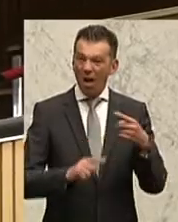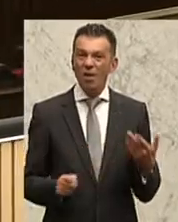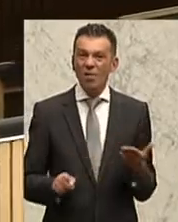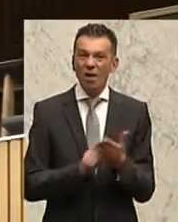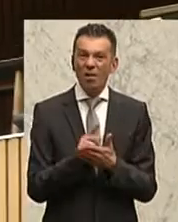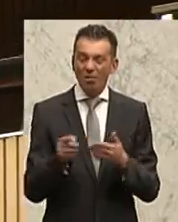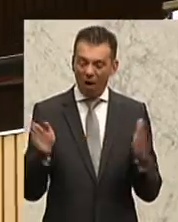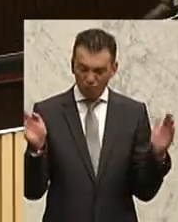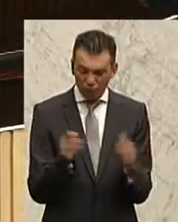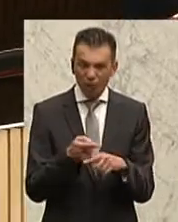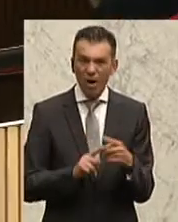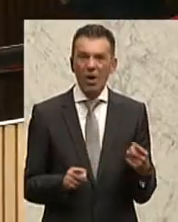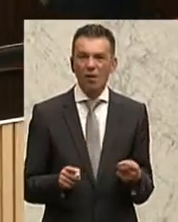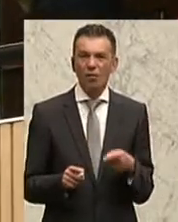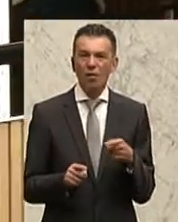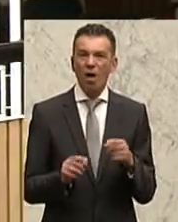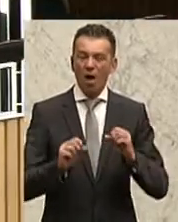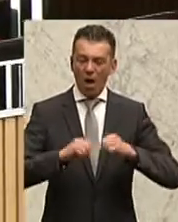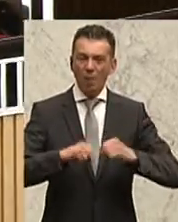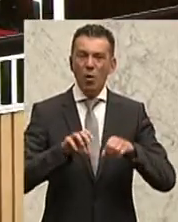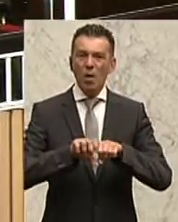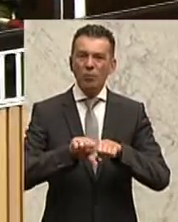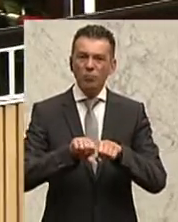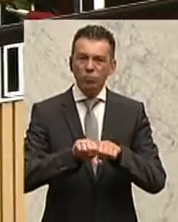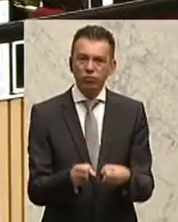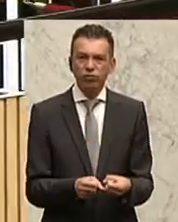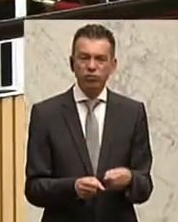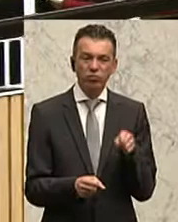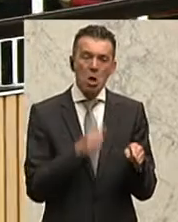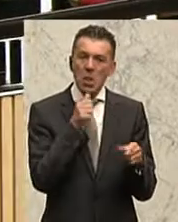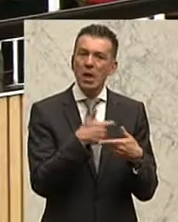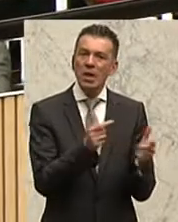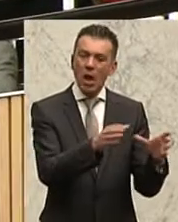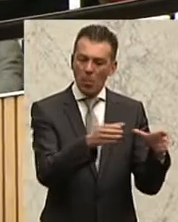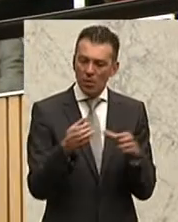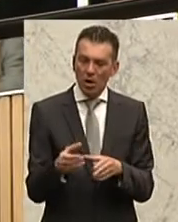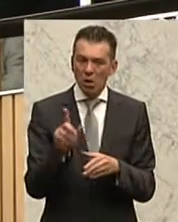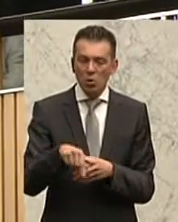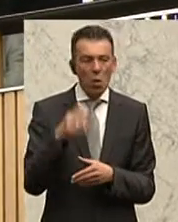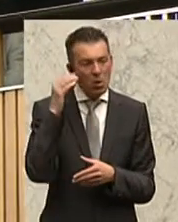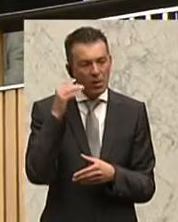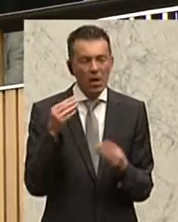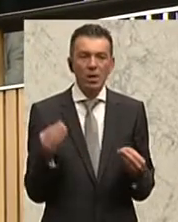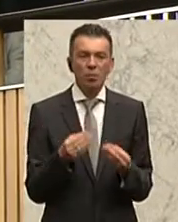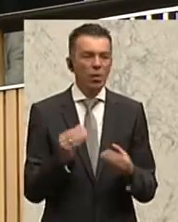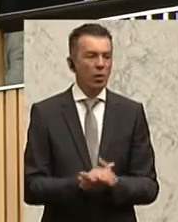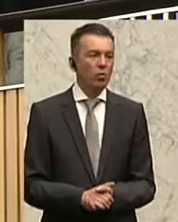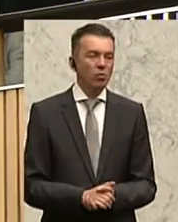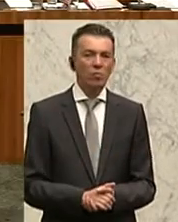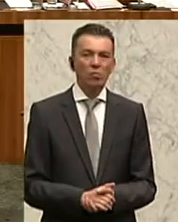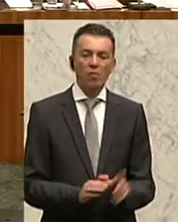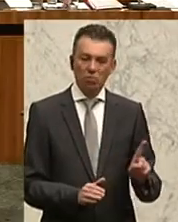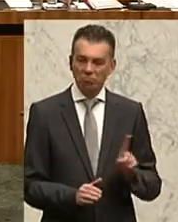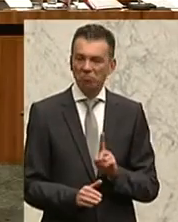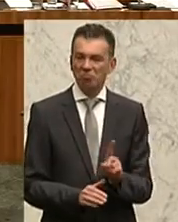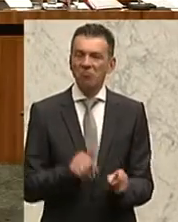sich und Sie brechen damit ein Abkommen. Das ist ein illegaler Abzug. Auch das sollten Sie mir bedenken und begründen, wie Sie hier herauskommen. Das ist nicht gut